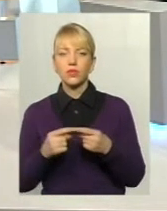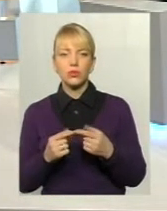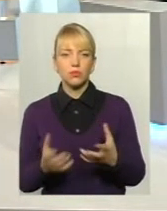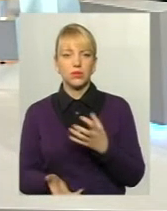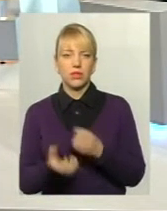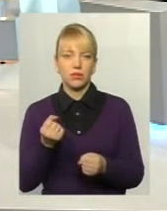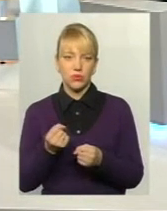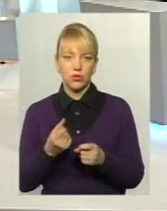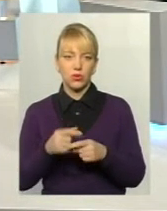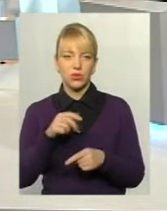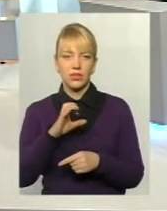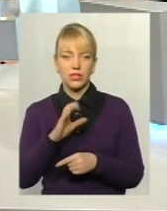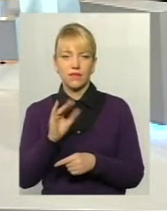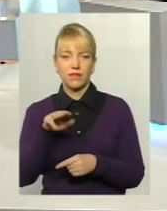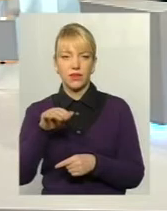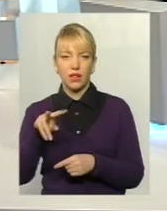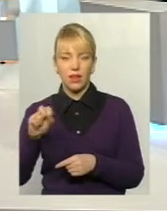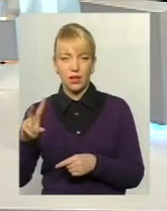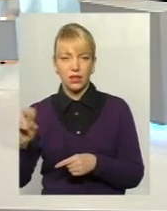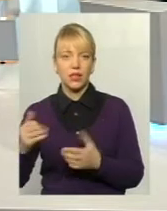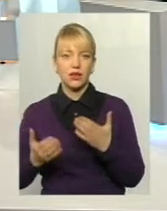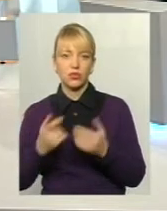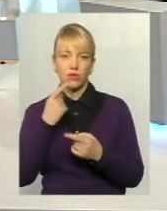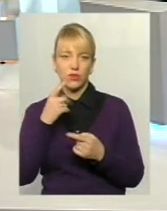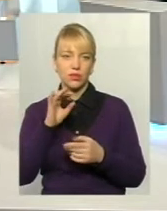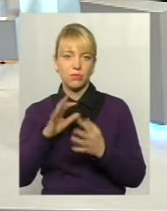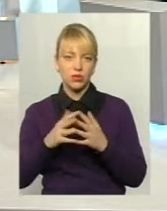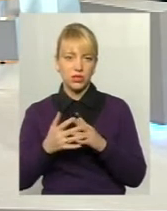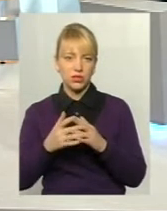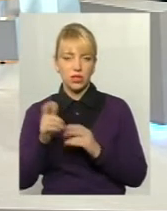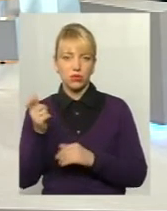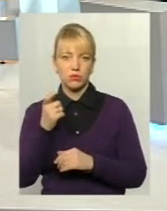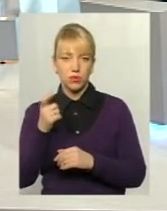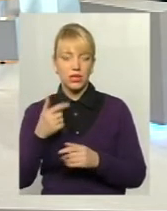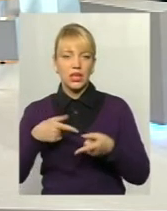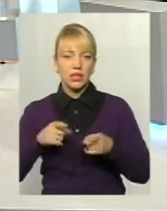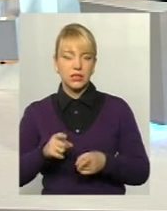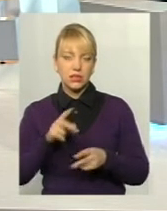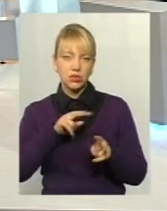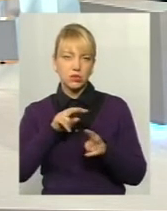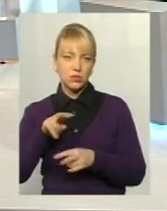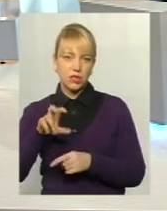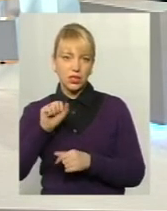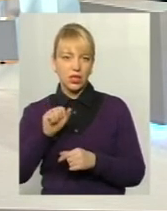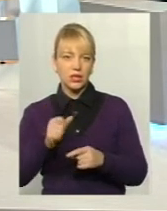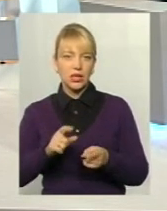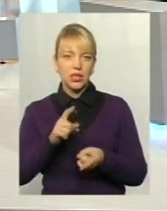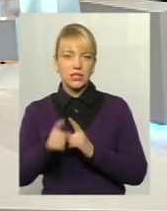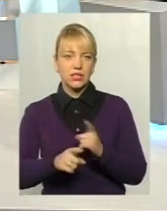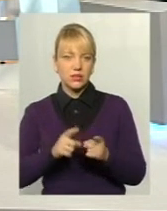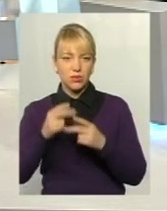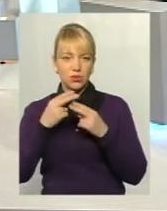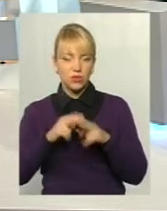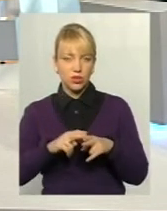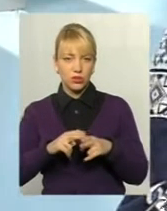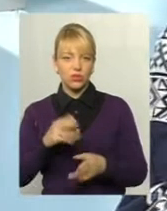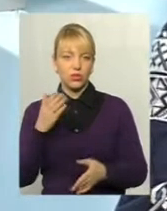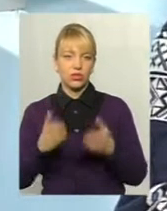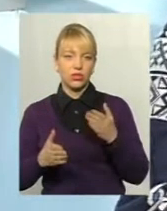пані Світлану. І якщо говорити безпосередньо про сільське господарство, ми дійсно спостерігаємо дуже стрімку зміну технологій.